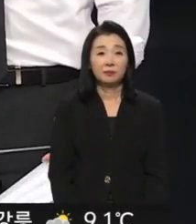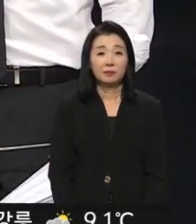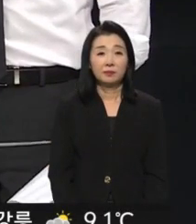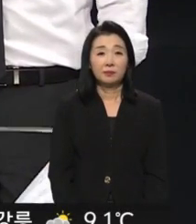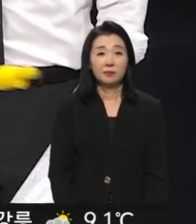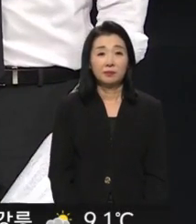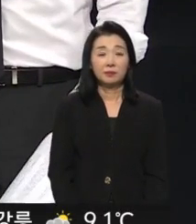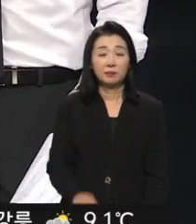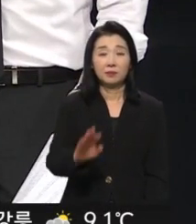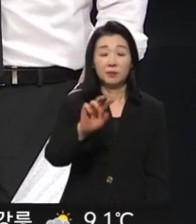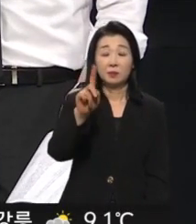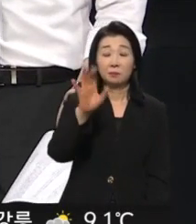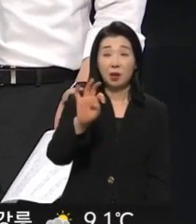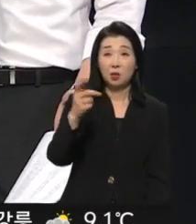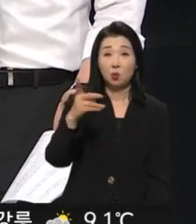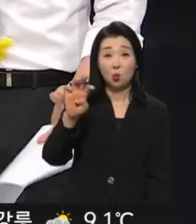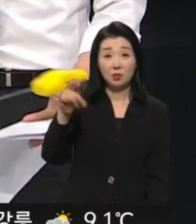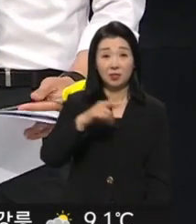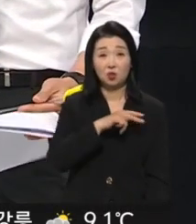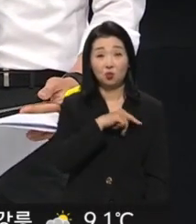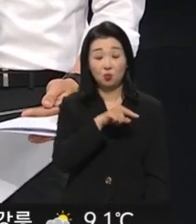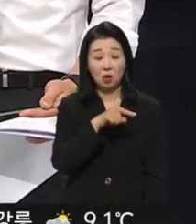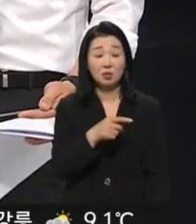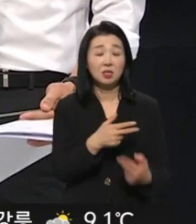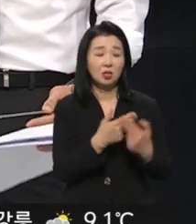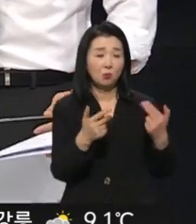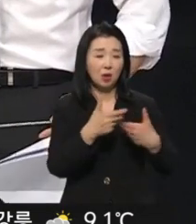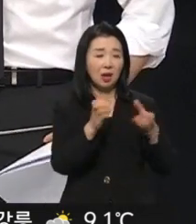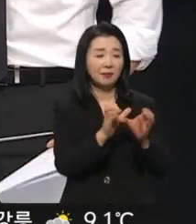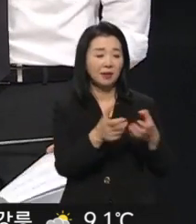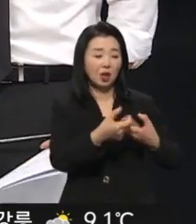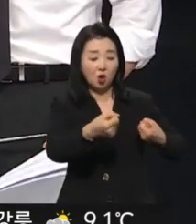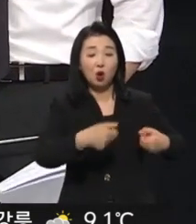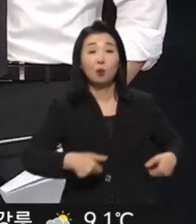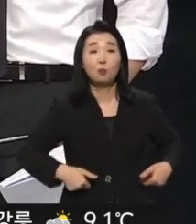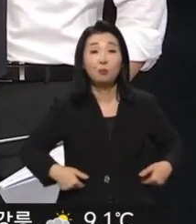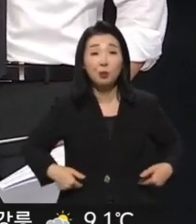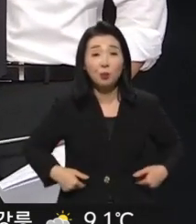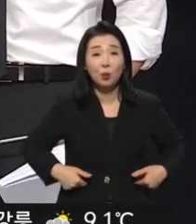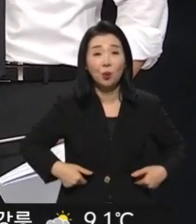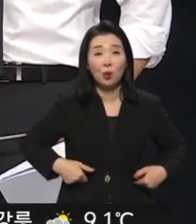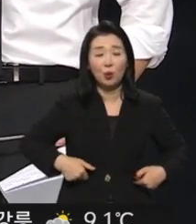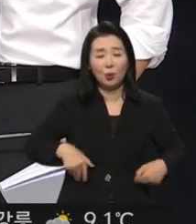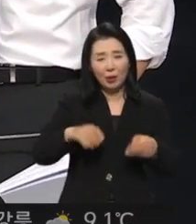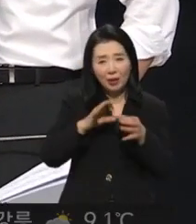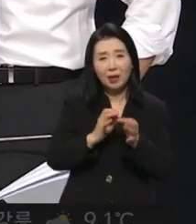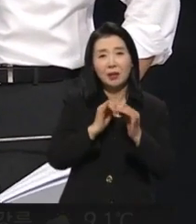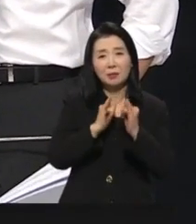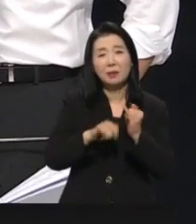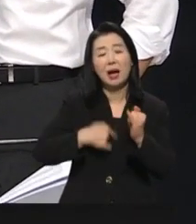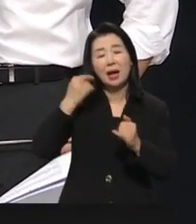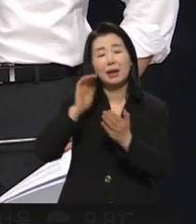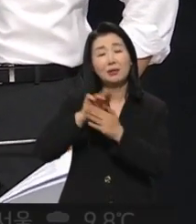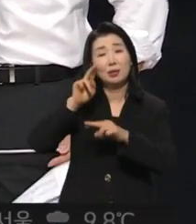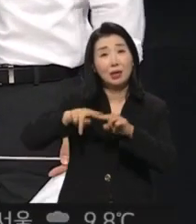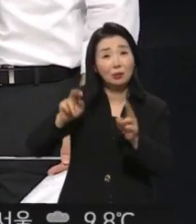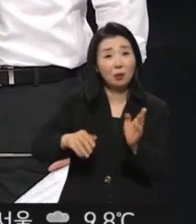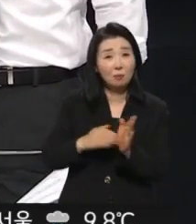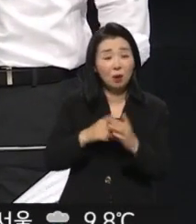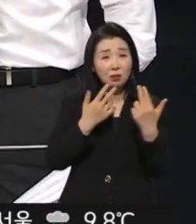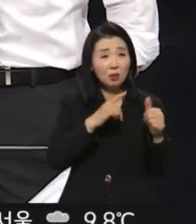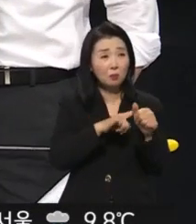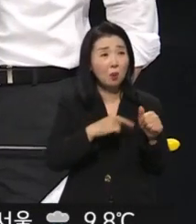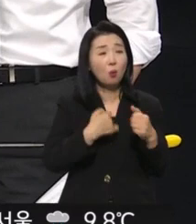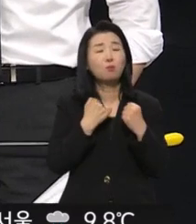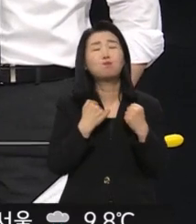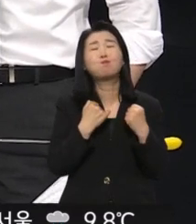박용진 의원, 이 대표가 당과 거리두기를 해야 한다고 주장을 했는데요. 이 최측근들도 자진해서 사퇴한 마당에 이 대표만